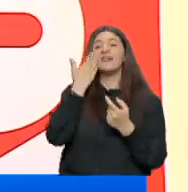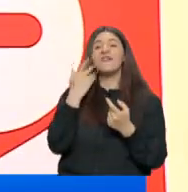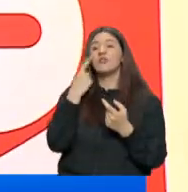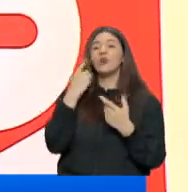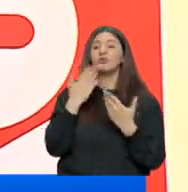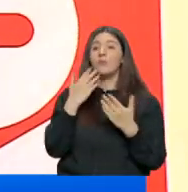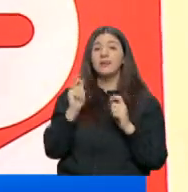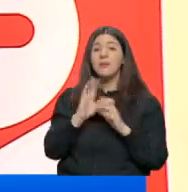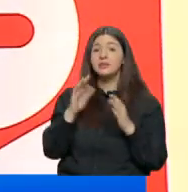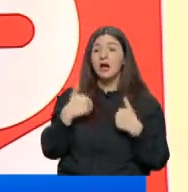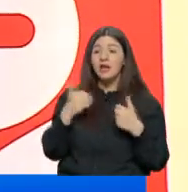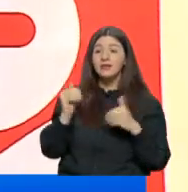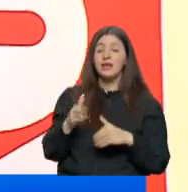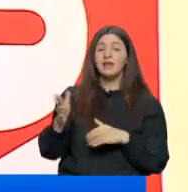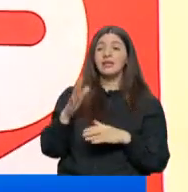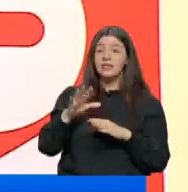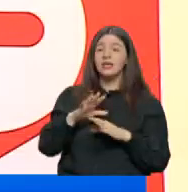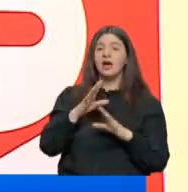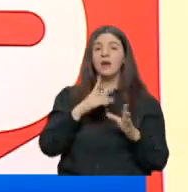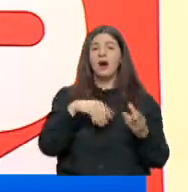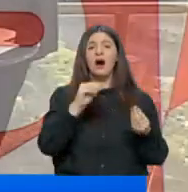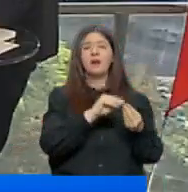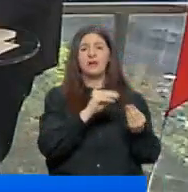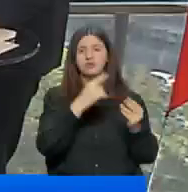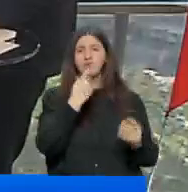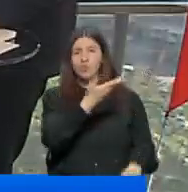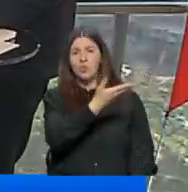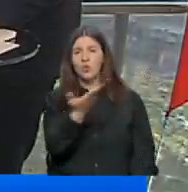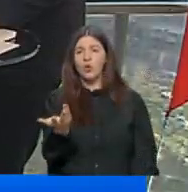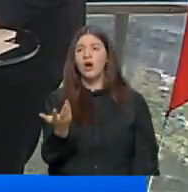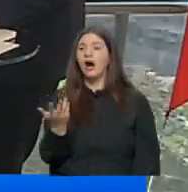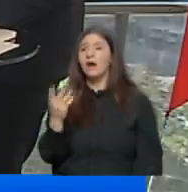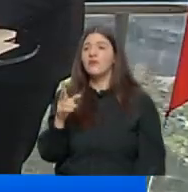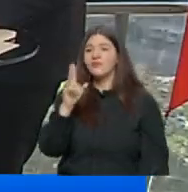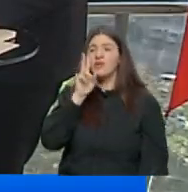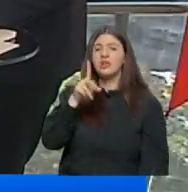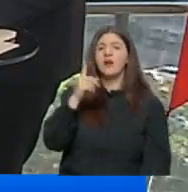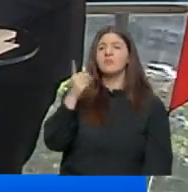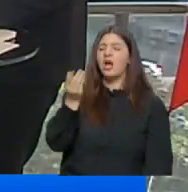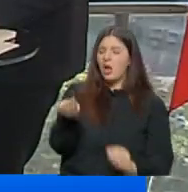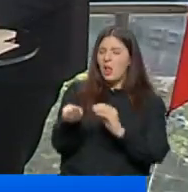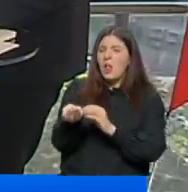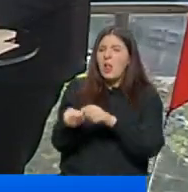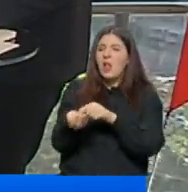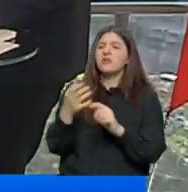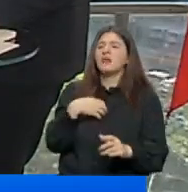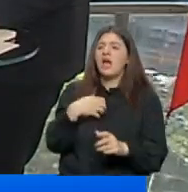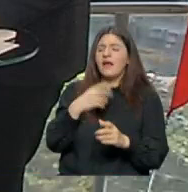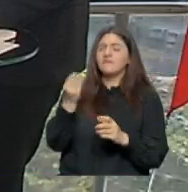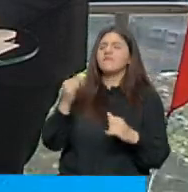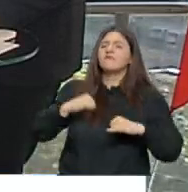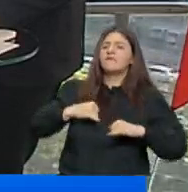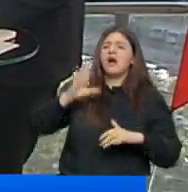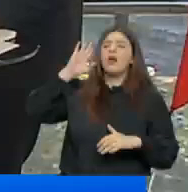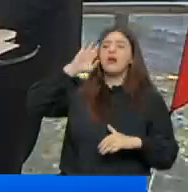üzerine sohbet edemez hale geldiler. Yani ama abartıyorsunuz kişiye deniliyor. Ya vallahi bir avuç tuzu kuru abartıyorsunuz diyor. Bakın çok açık söyleyeceğim.